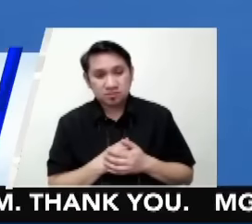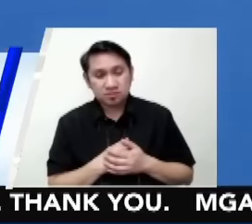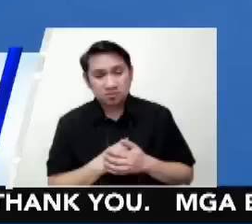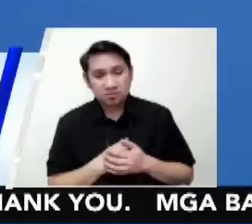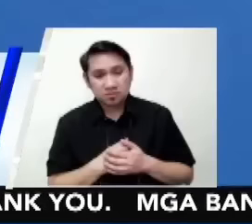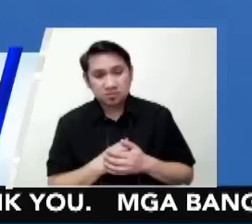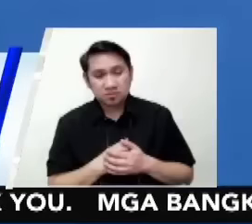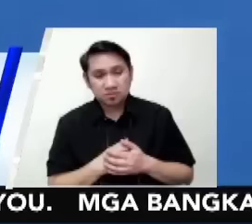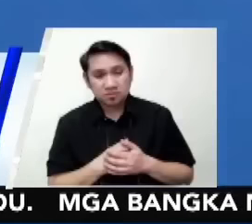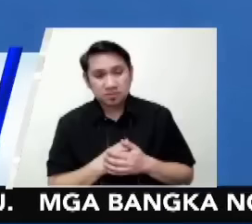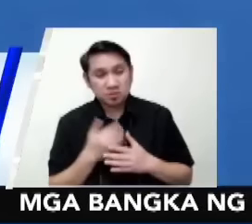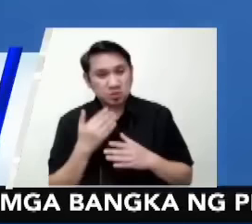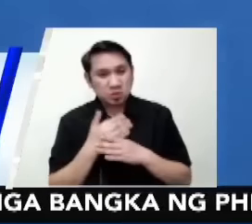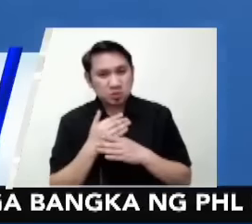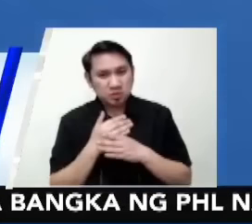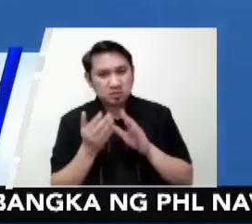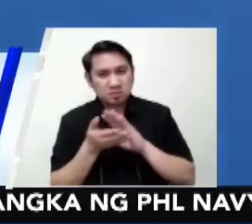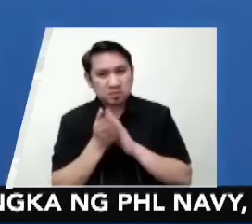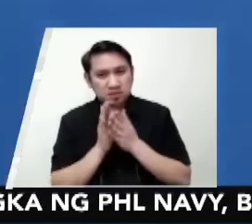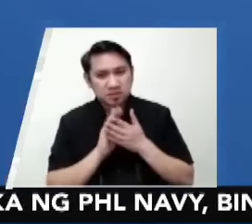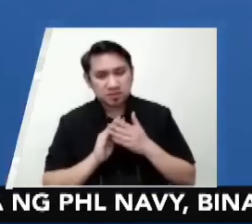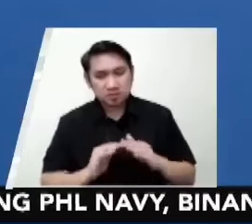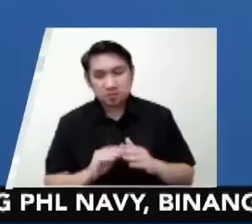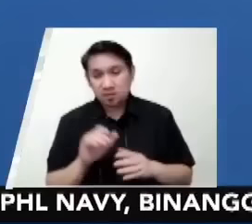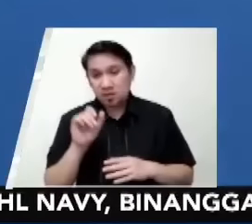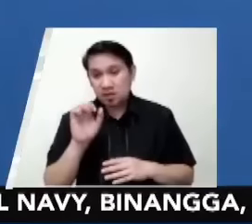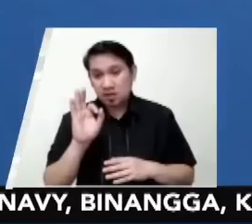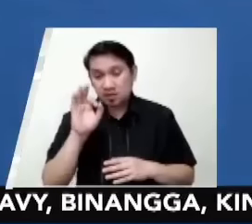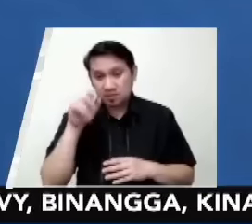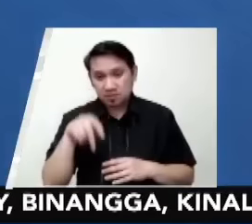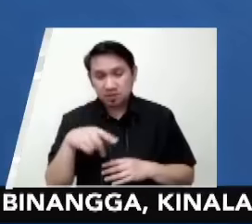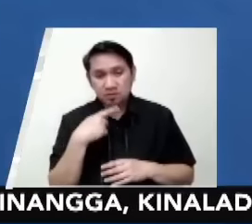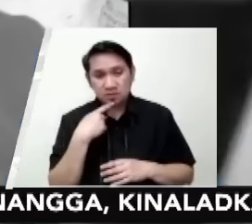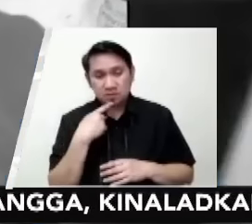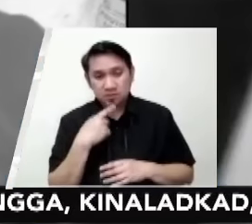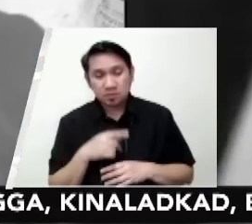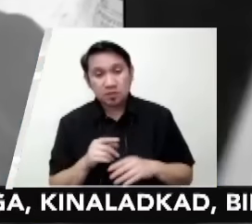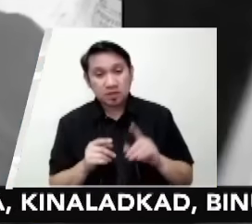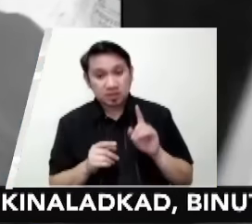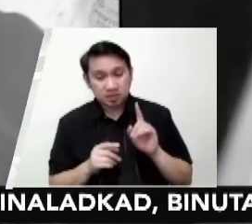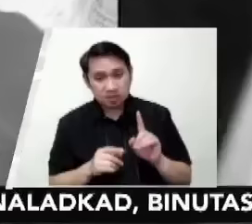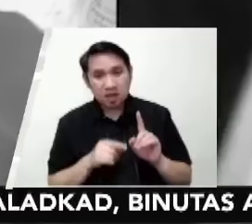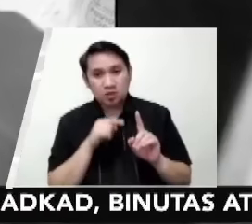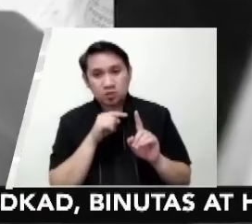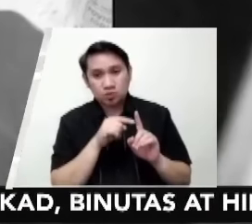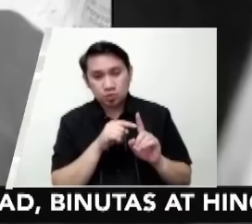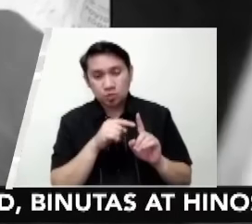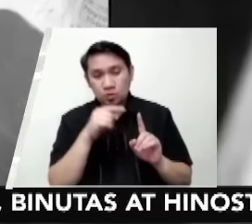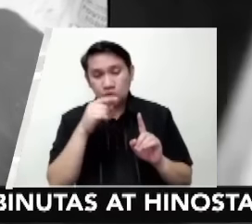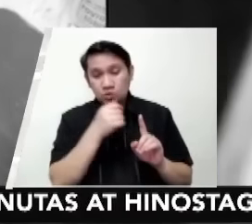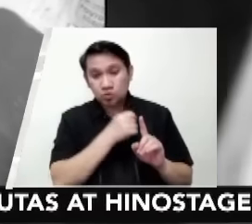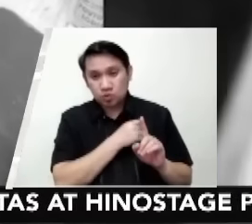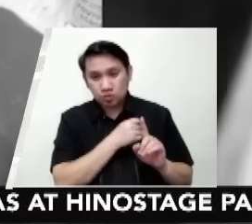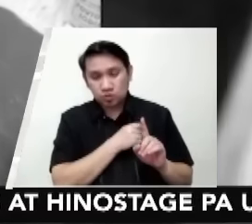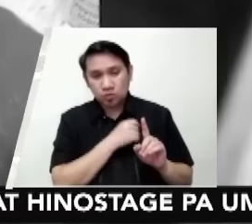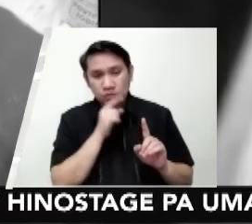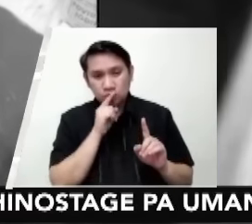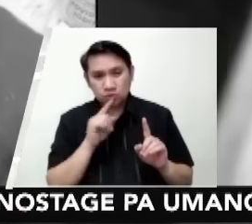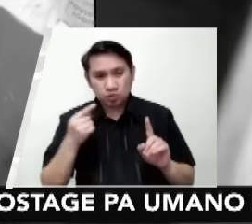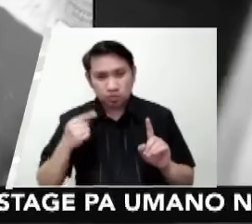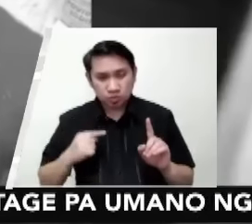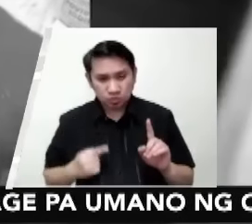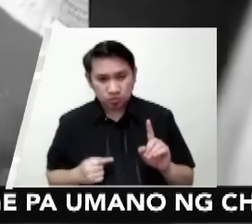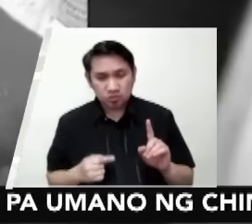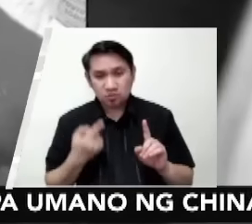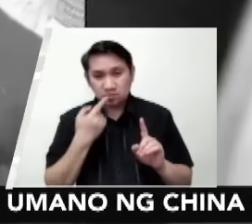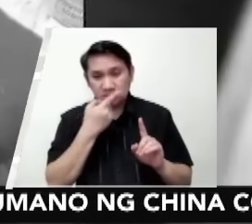isang pahayag, kinumpirma ng Armed Forces of the Philippines na isang sundalo mula sa Philippine Navy ang malubhang nasugatan sa insidente. Nangyari daw yan